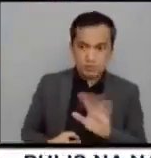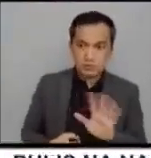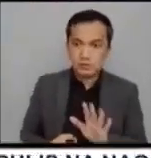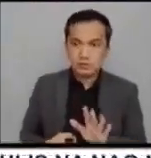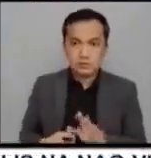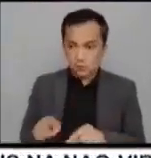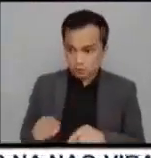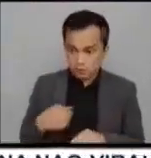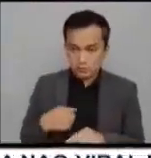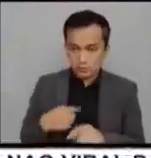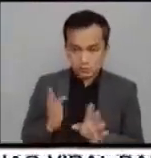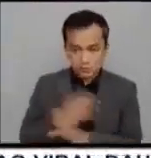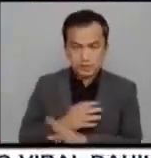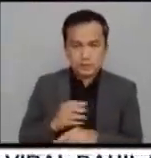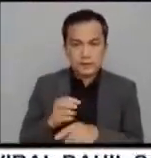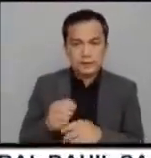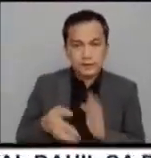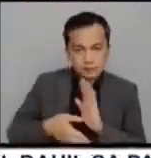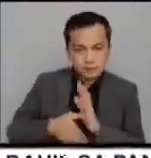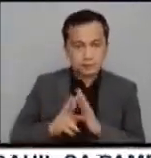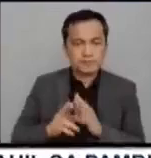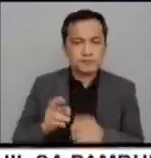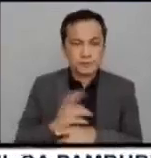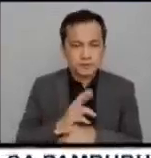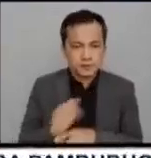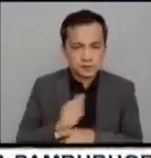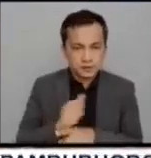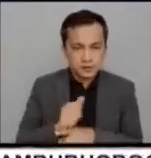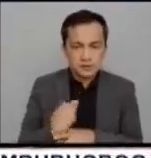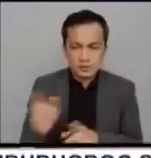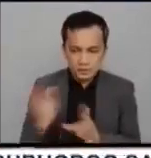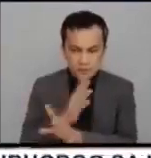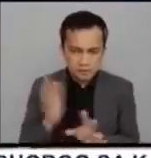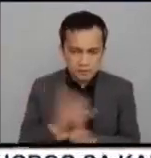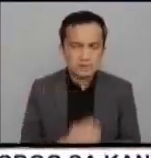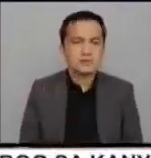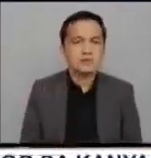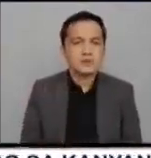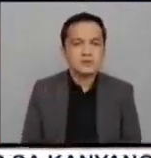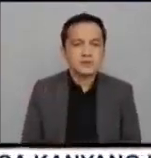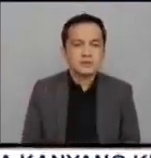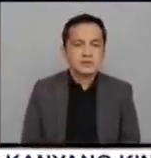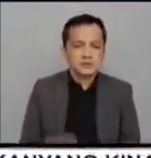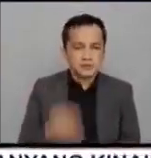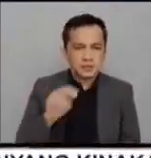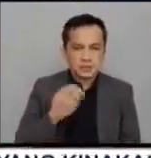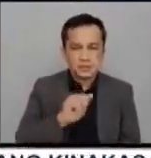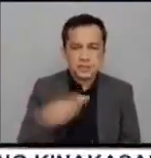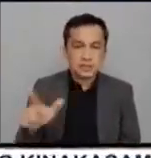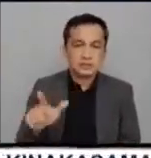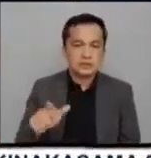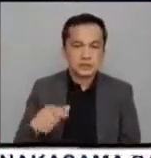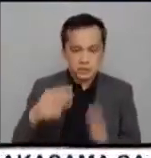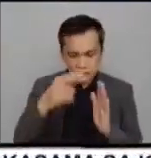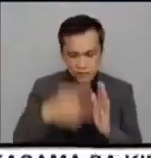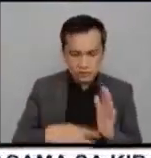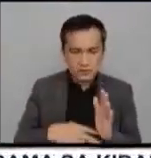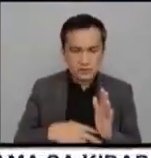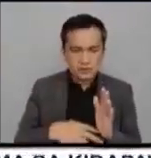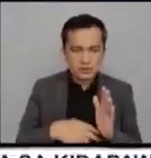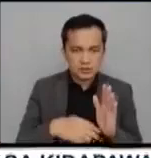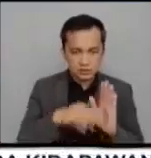magre-repressor tayo. Lahat kayo, papalitan ko muna. Kailangan lahat sila babasa ng rules and regulation.